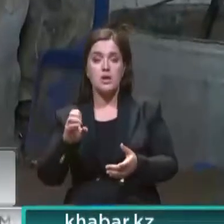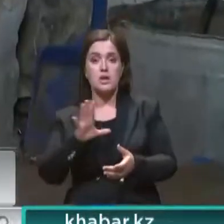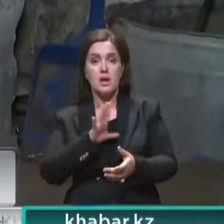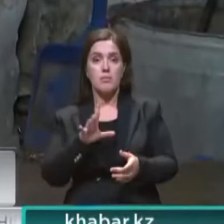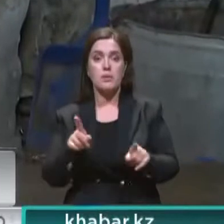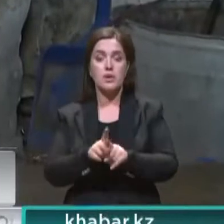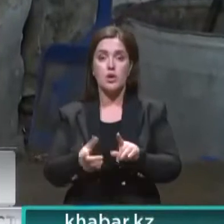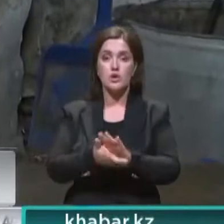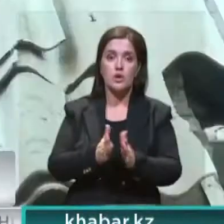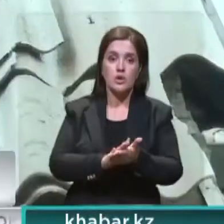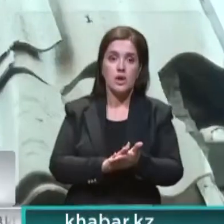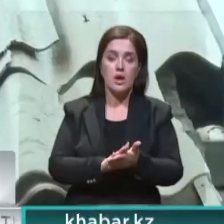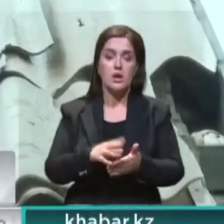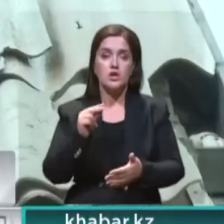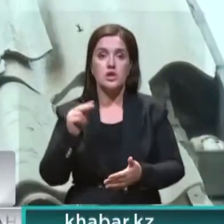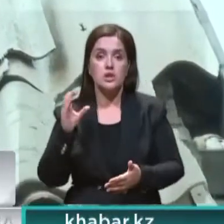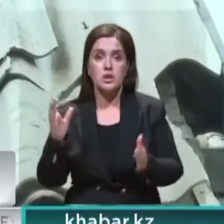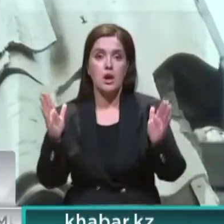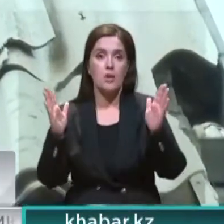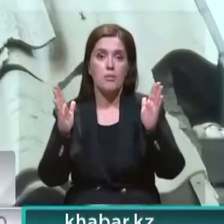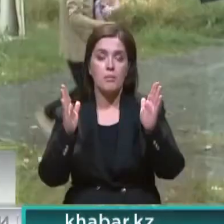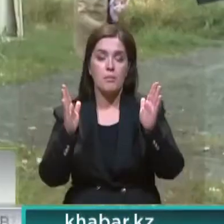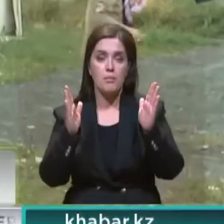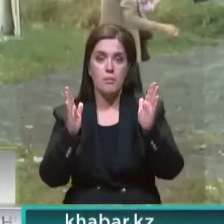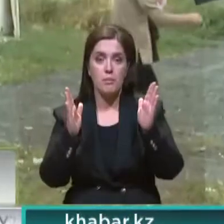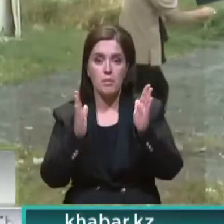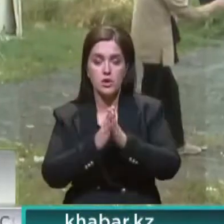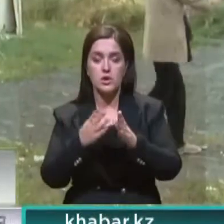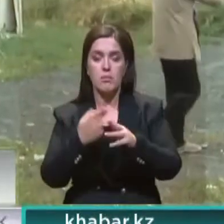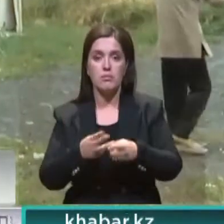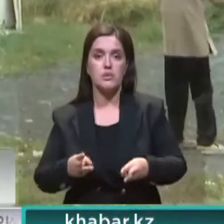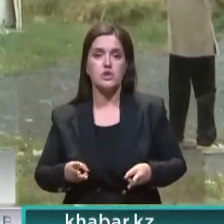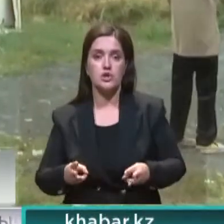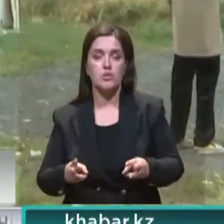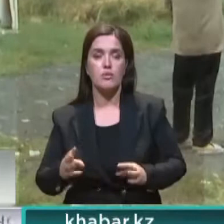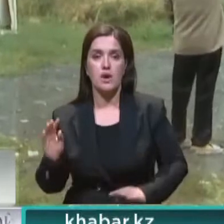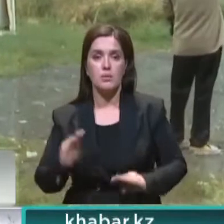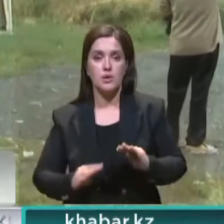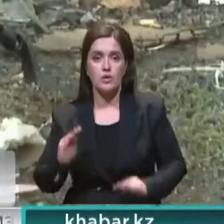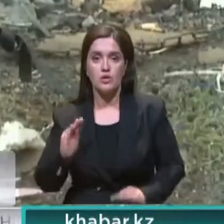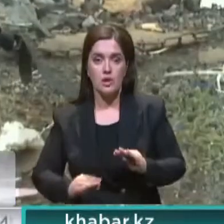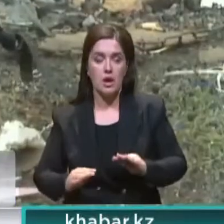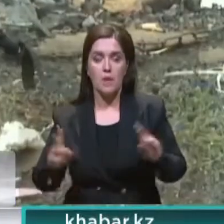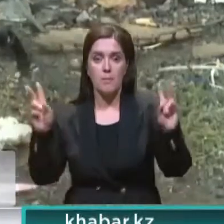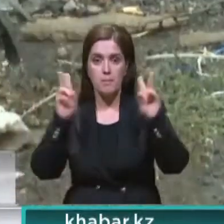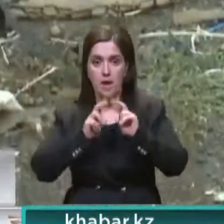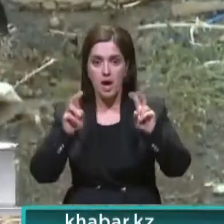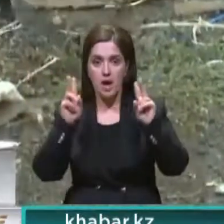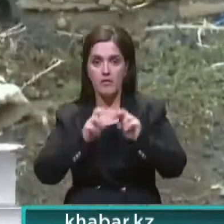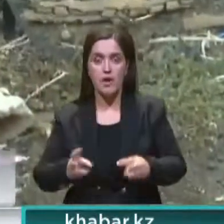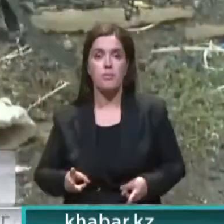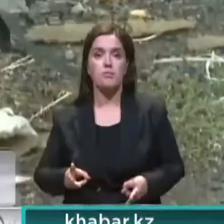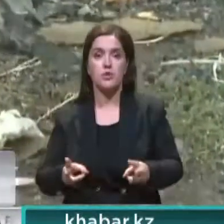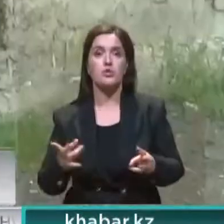ситуаций, специалисты по ЧС просят хозяев всерьез отнестись к печному оборудованию своего дома. При этом проверять состояние печи